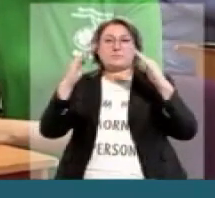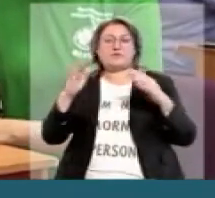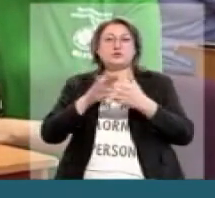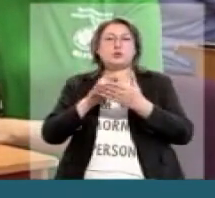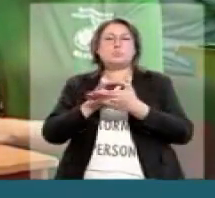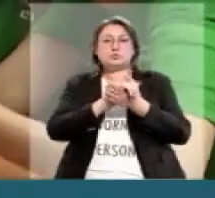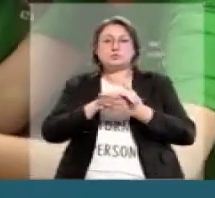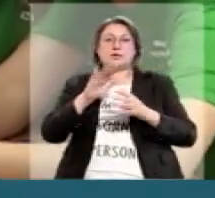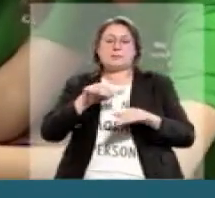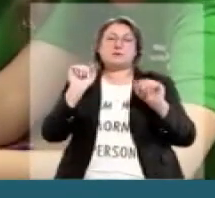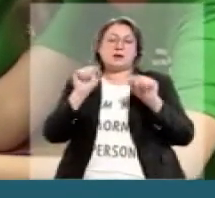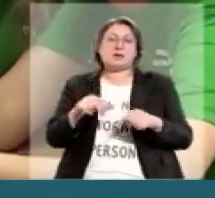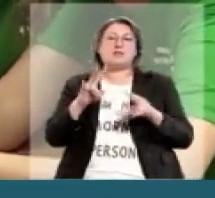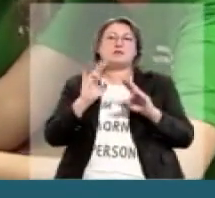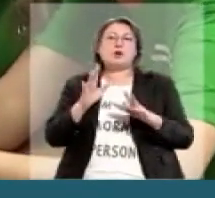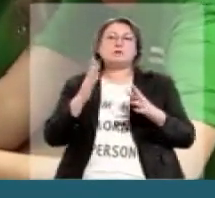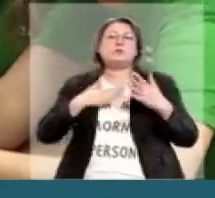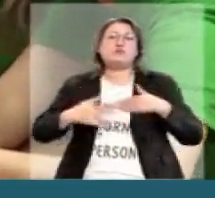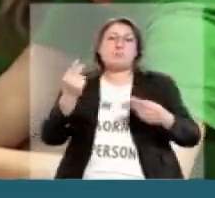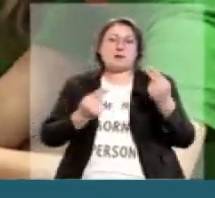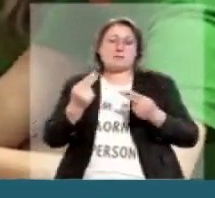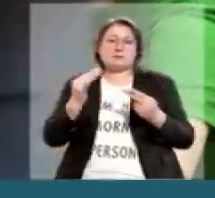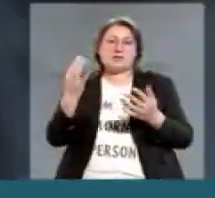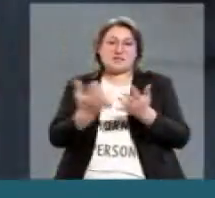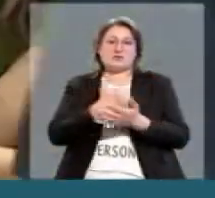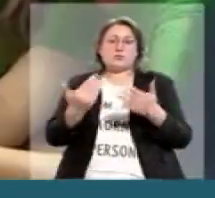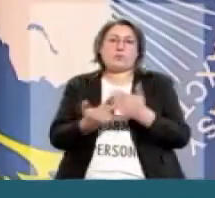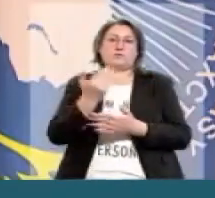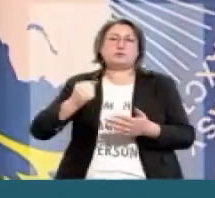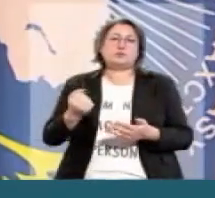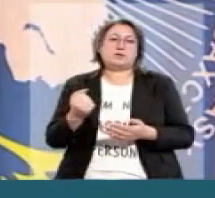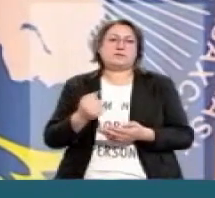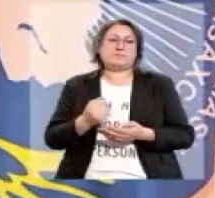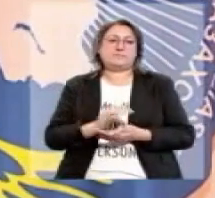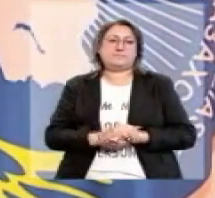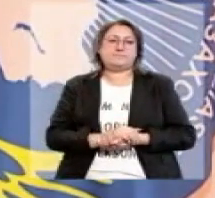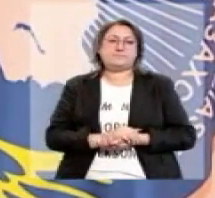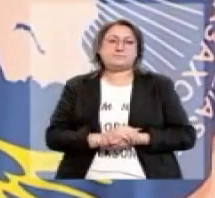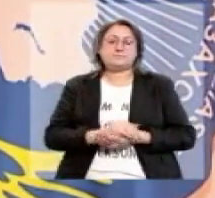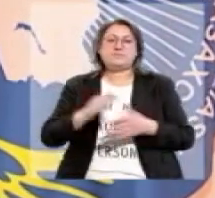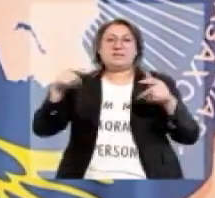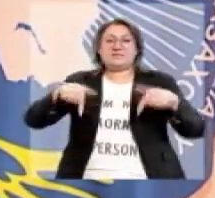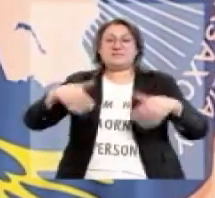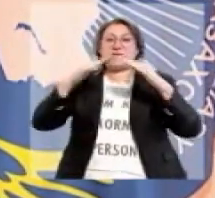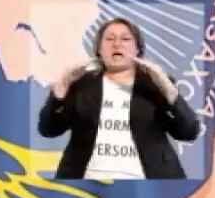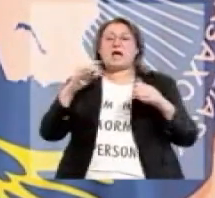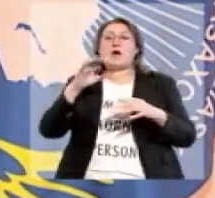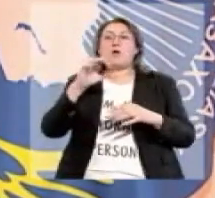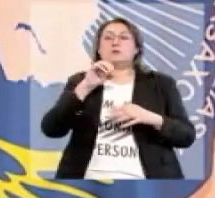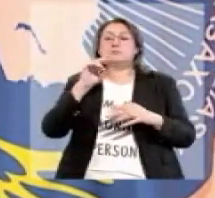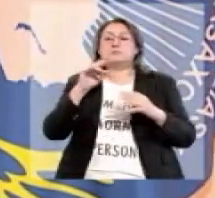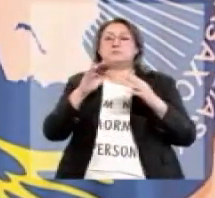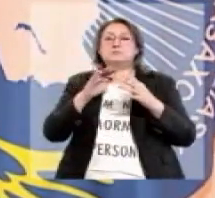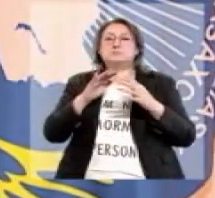народа Казахстана, ребята смогли не только с удовольствием поиграть, но и найти новых друзей. В стенах ассамблеи народа Казахстана Кустанайской